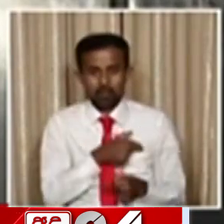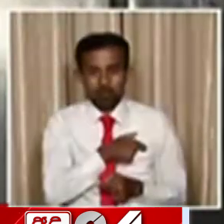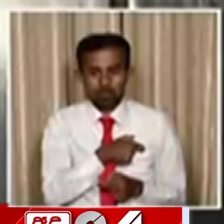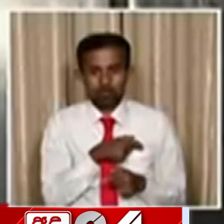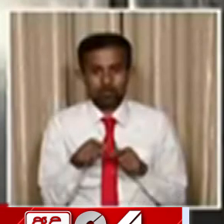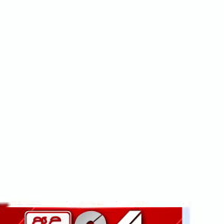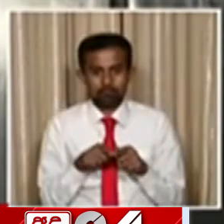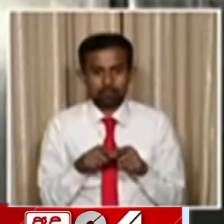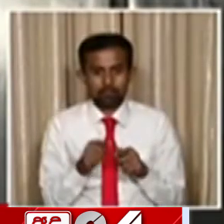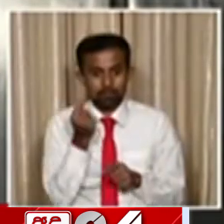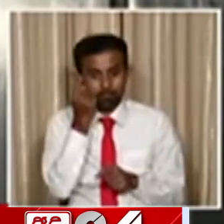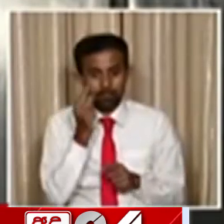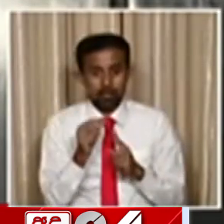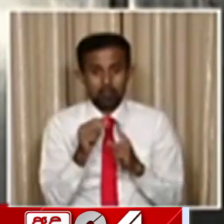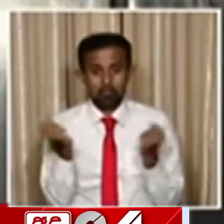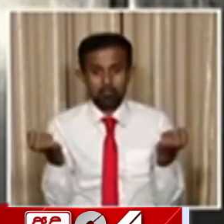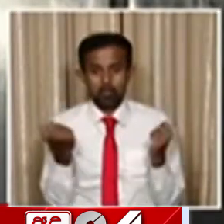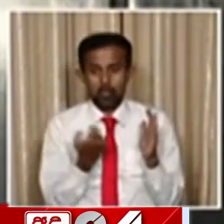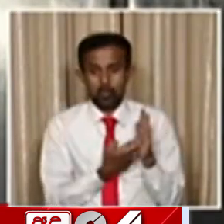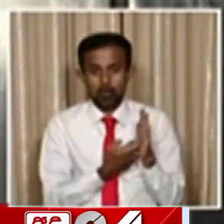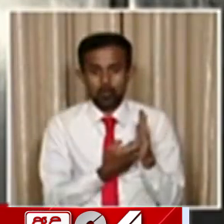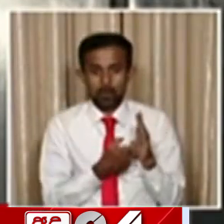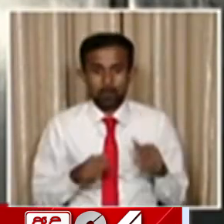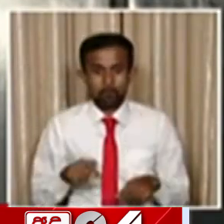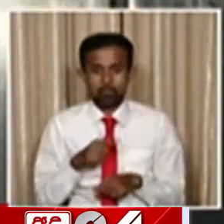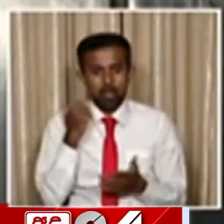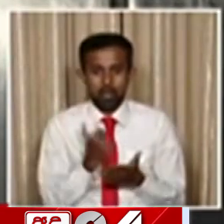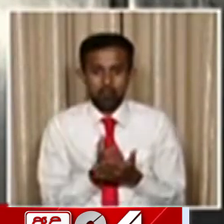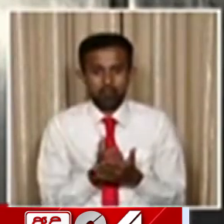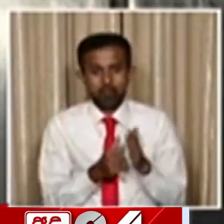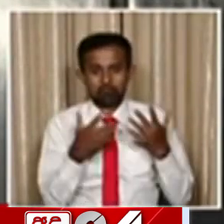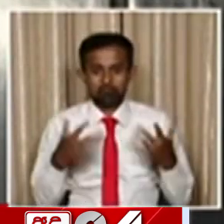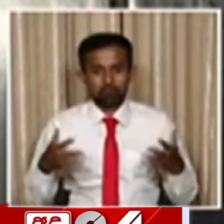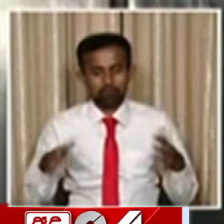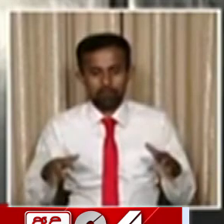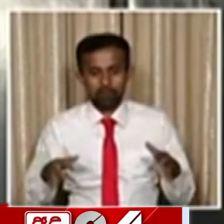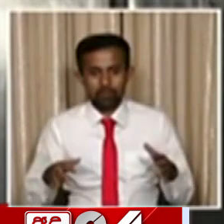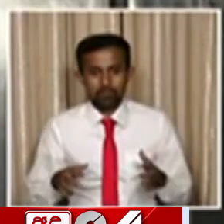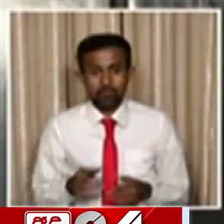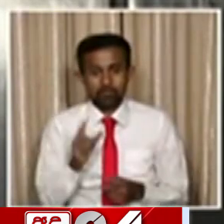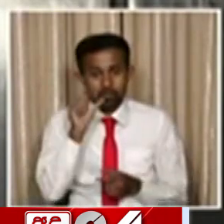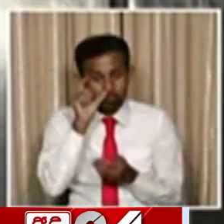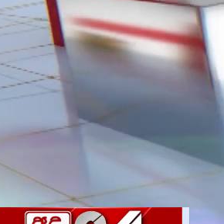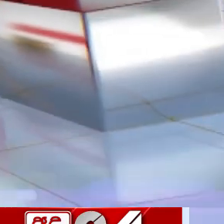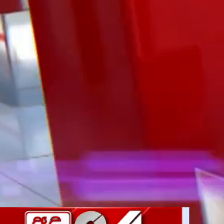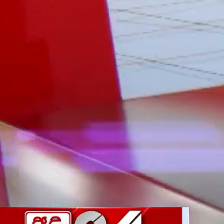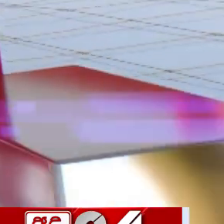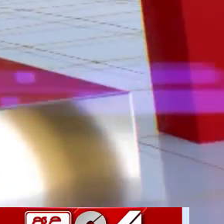වගේම ඉඟි කරලා පොළොන්නරුවේ රොෂාන් නැමතිතුමා මේ වෙනකොට අමාරුවේ දාලා ඉවරයි ඒ නිසා බොහොම කල්පනාවෙන් ගමන යන්න